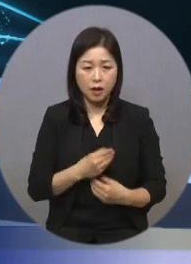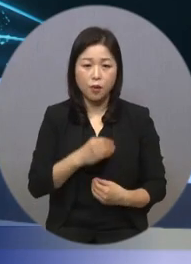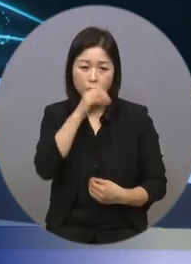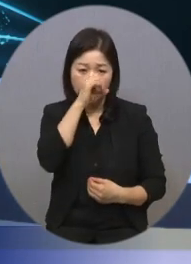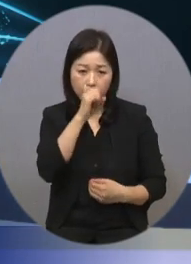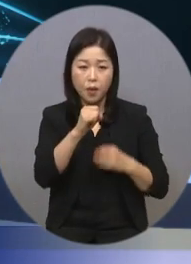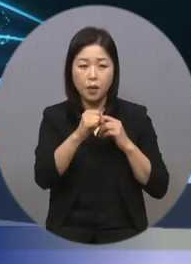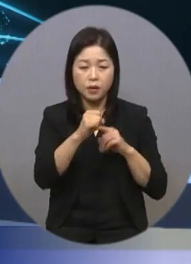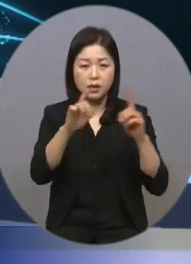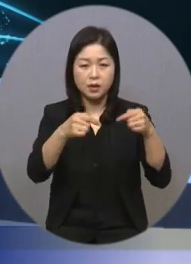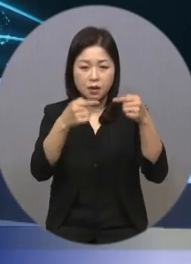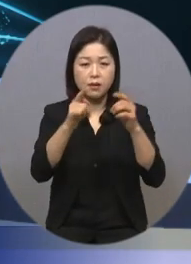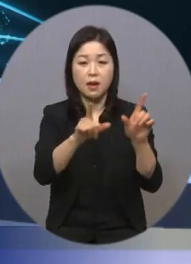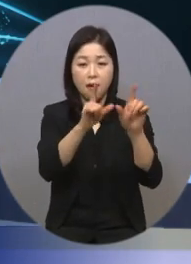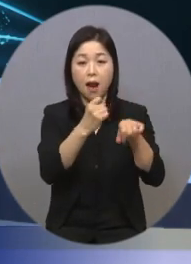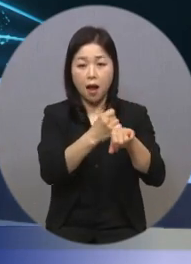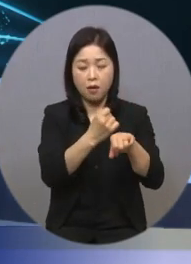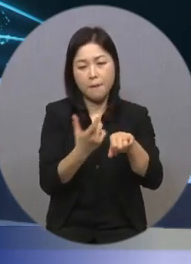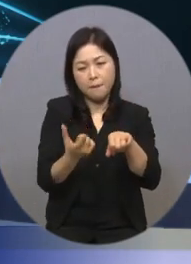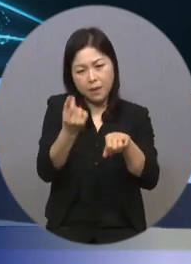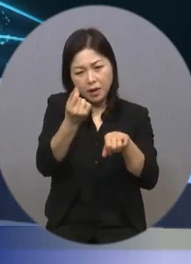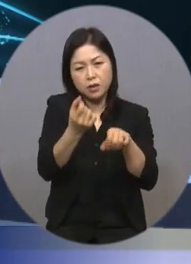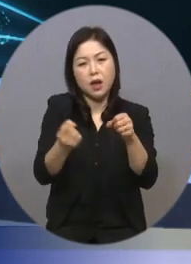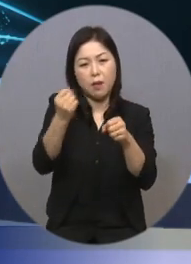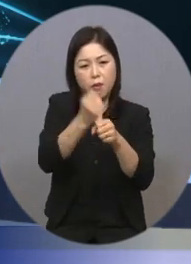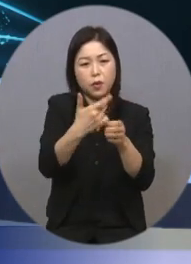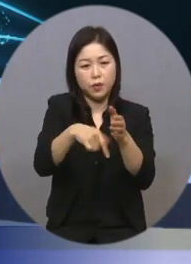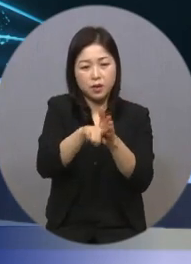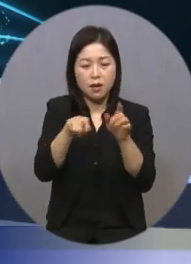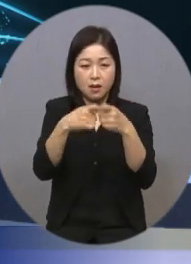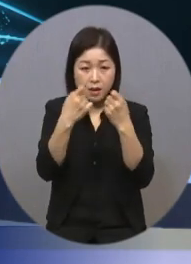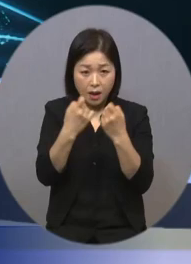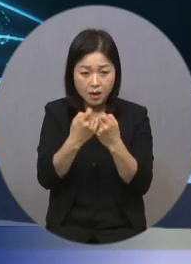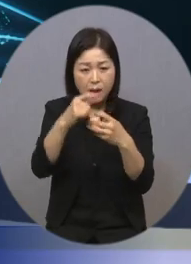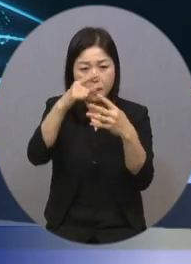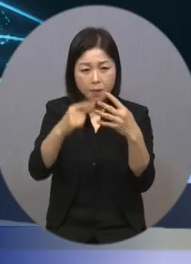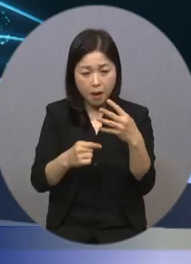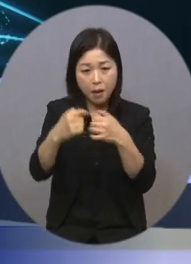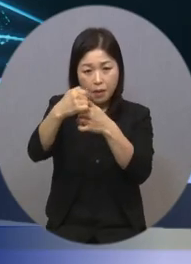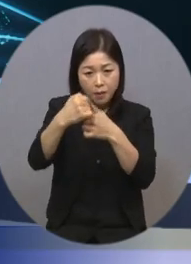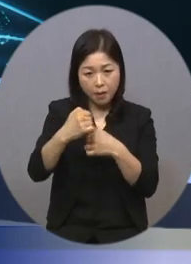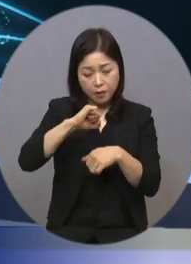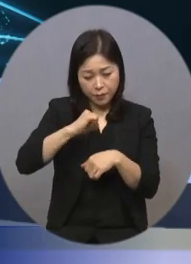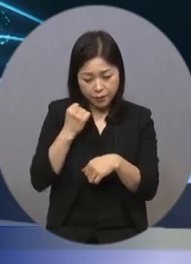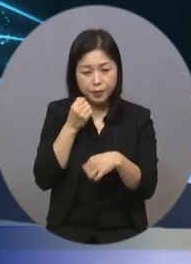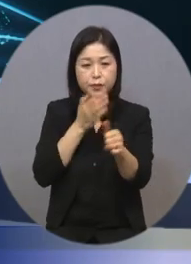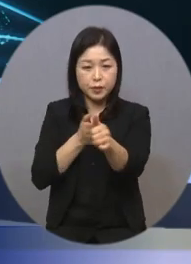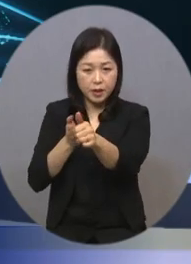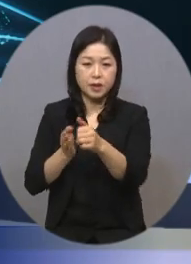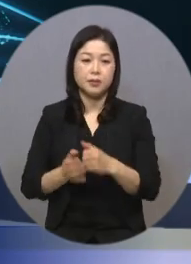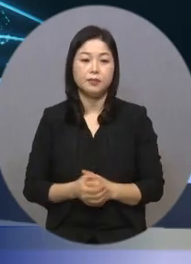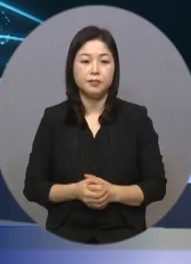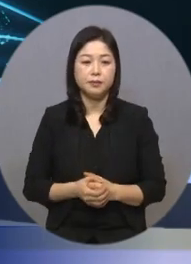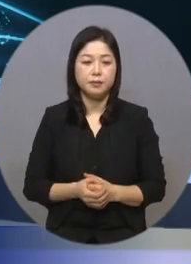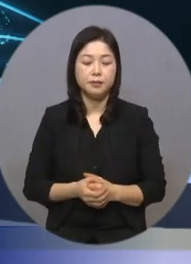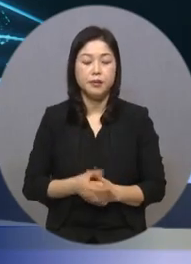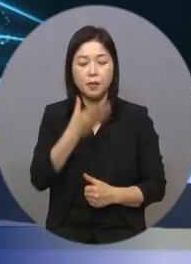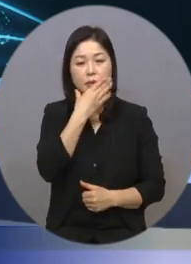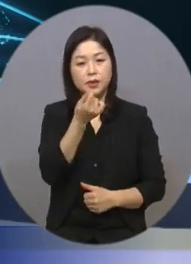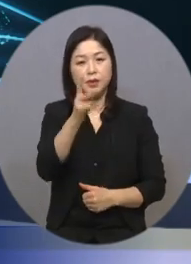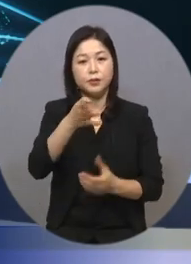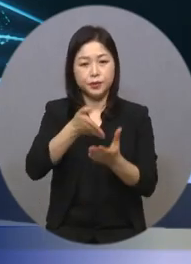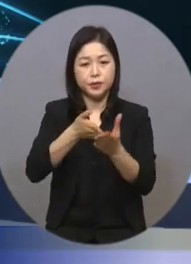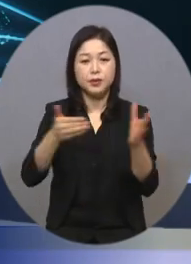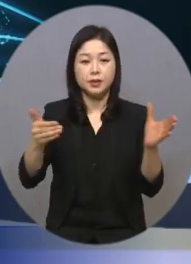설 연휴 보내시고 빠른 일상 회복을 위해 개인 방역수칙은 철저히 지켜주시기 바랍니다. 이상 복지TV